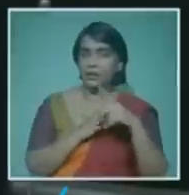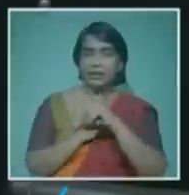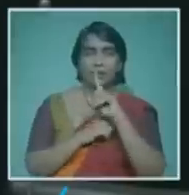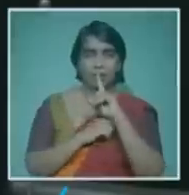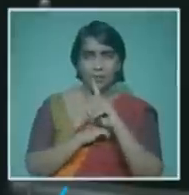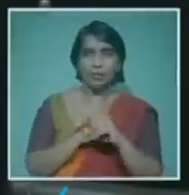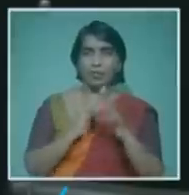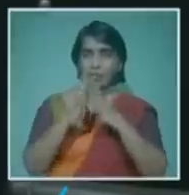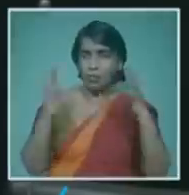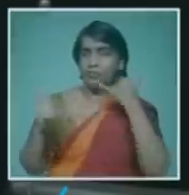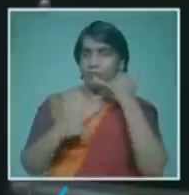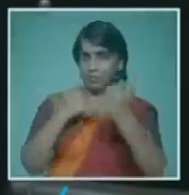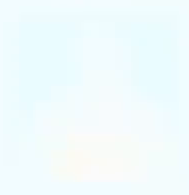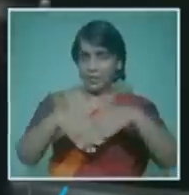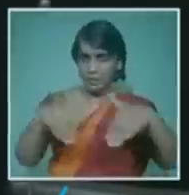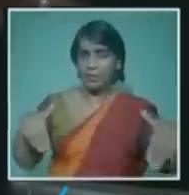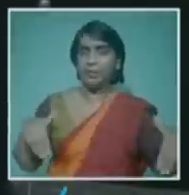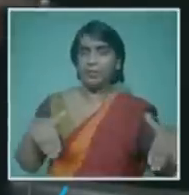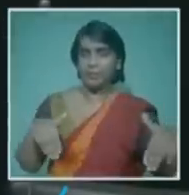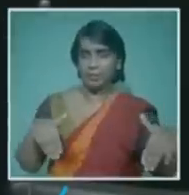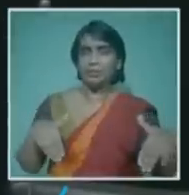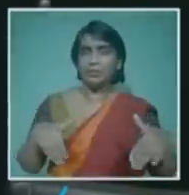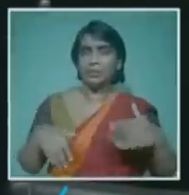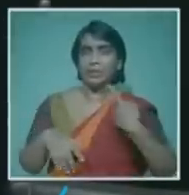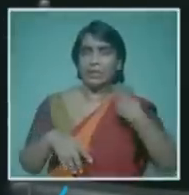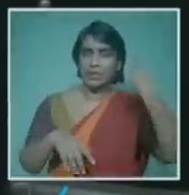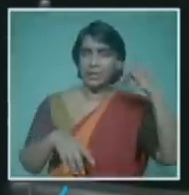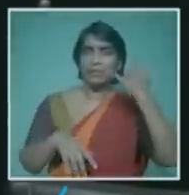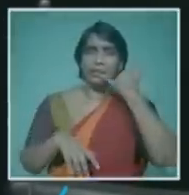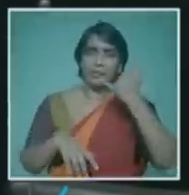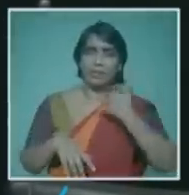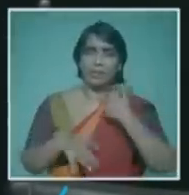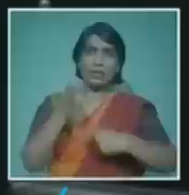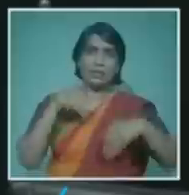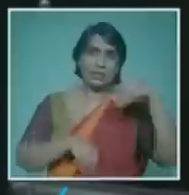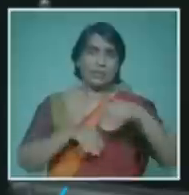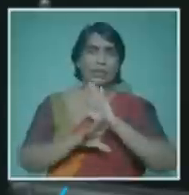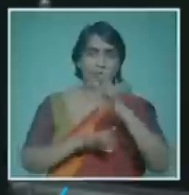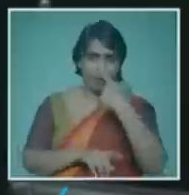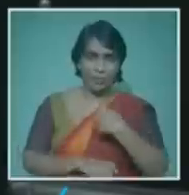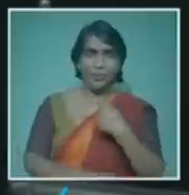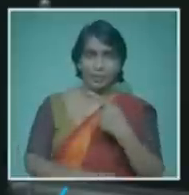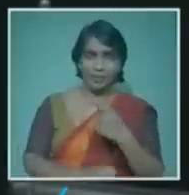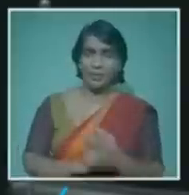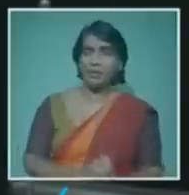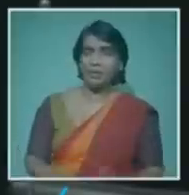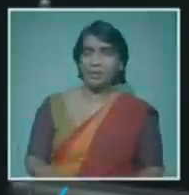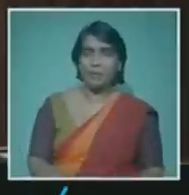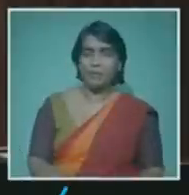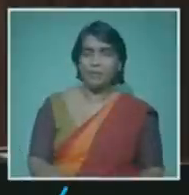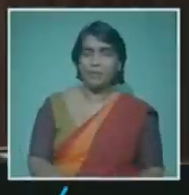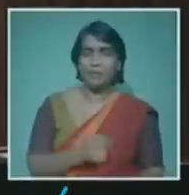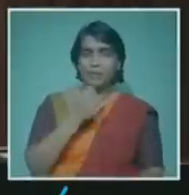කියවනේ හුඟ දෙනෙක් කතා කරයි කියලා මම ඉස්සරහ පෙළියේ ඔබතුමා පෙරේදම කතා කරලා මට කිව්වා චන්දනම් පියන්න යන්න එපායි කියලා නේ ඒවත්